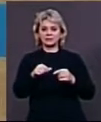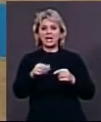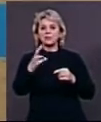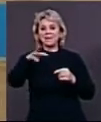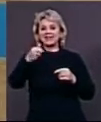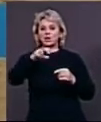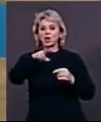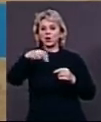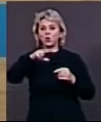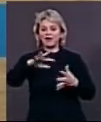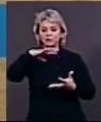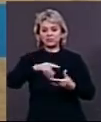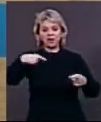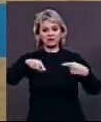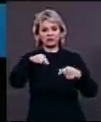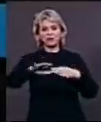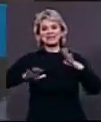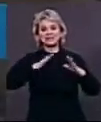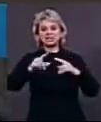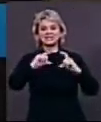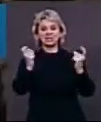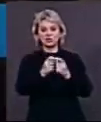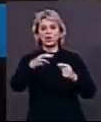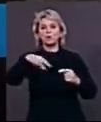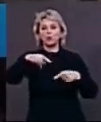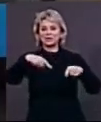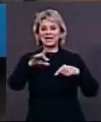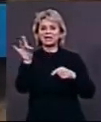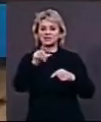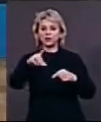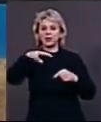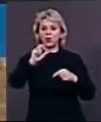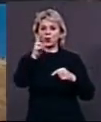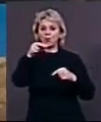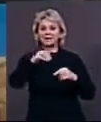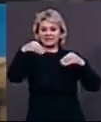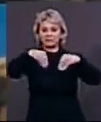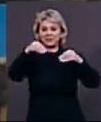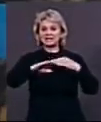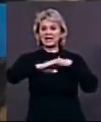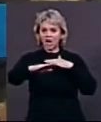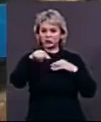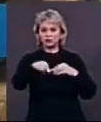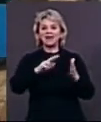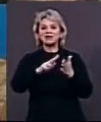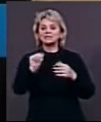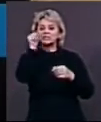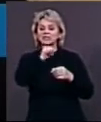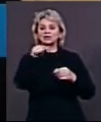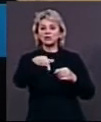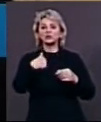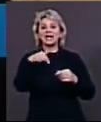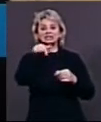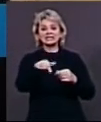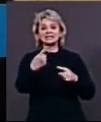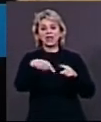Мятлик луговой для мяча футбольного. На тренировочном стадионе «Мундиаля» ростовском «Локомотиве» посеяли газон. В 80-х годах я